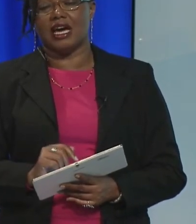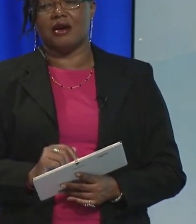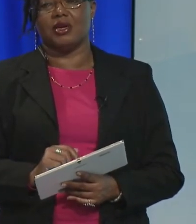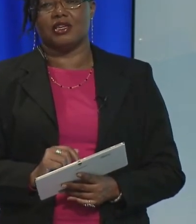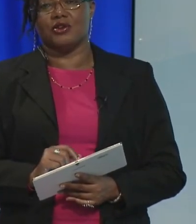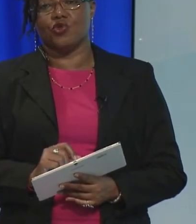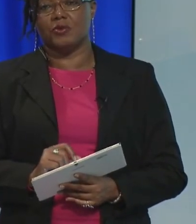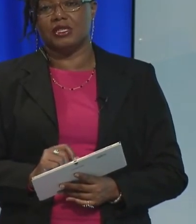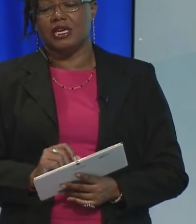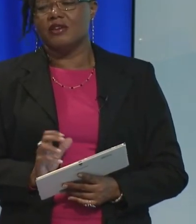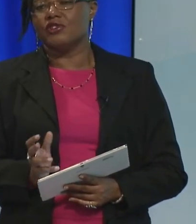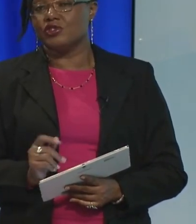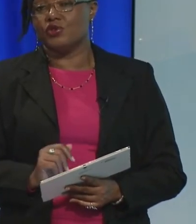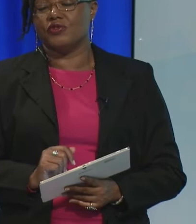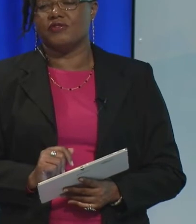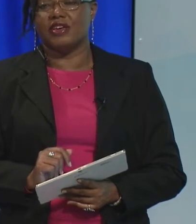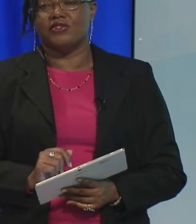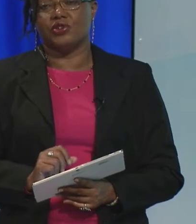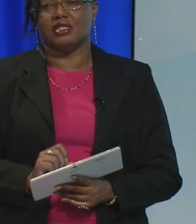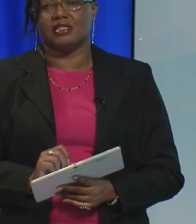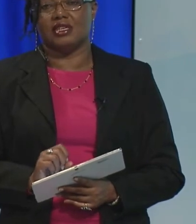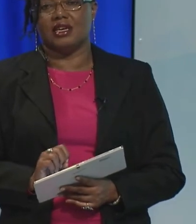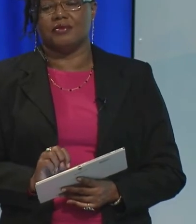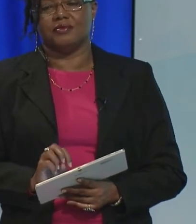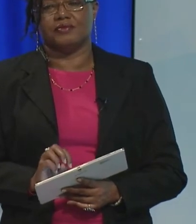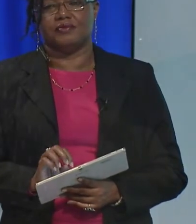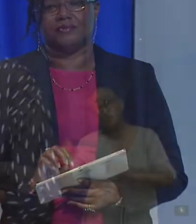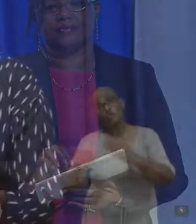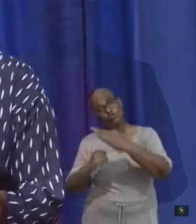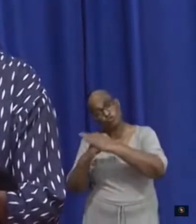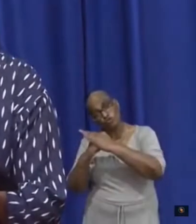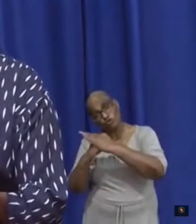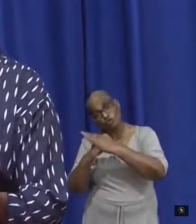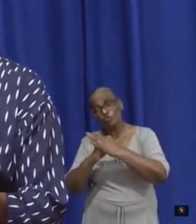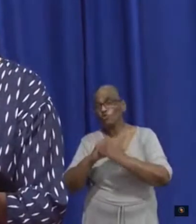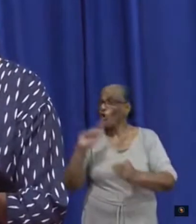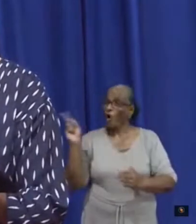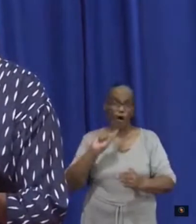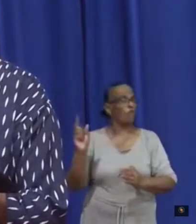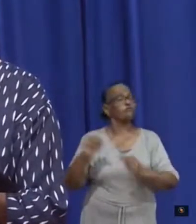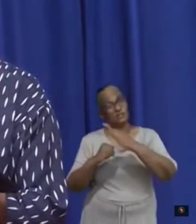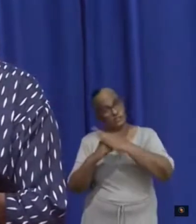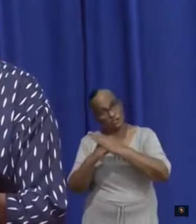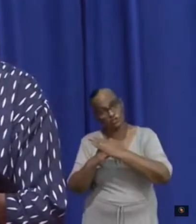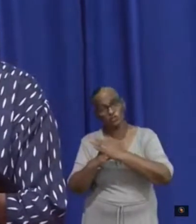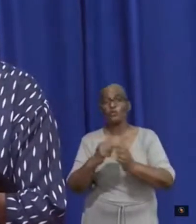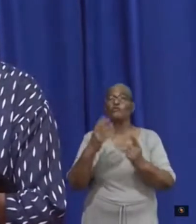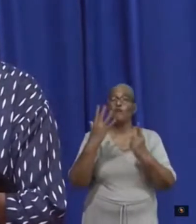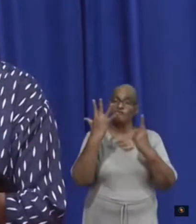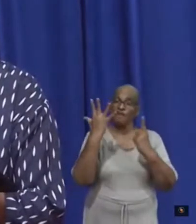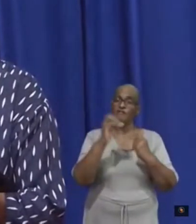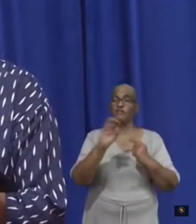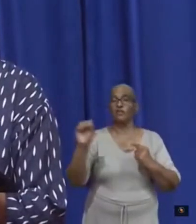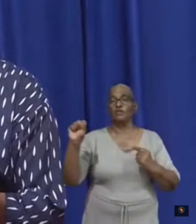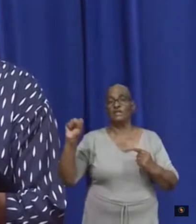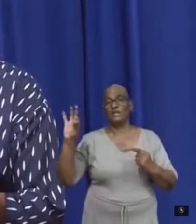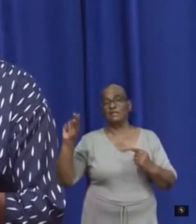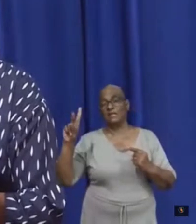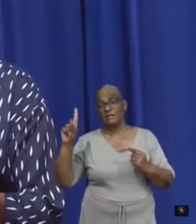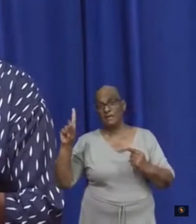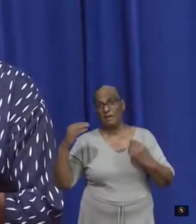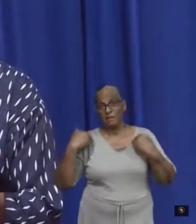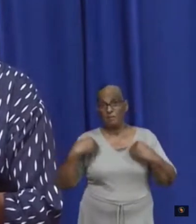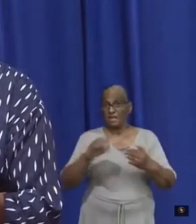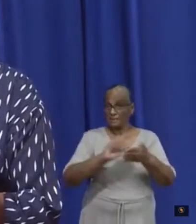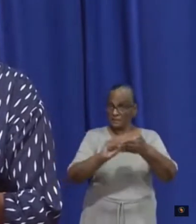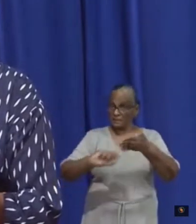of niet in aanmerking komen voor de steun van 1500 SRD. De mensen die al geregistreerd staan bij het ministerie van Sociale